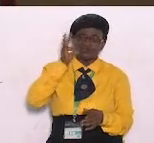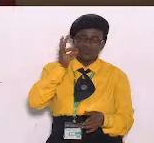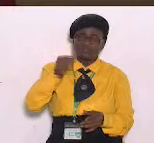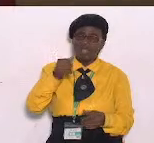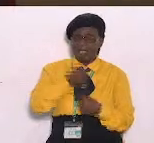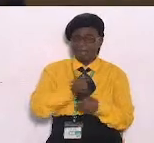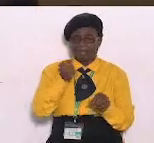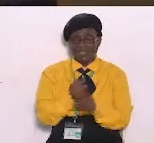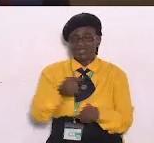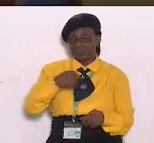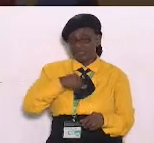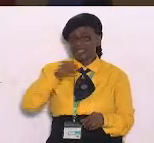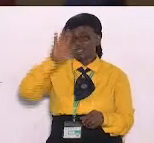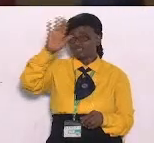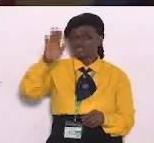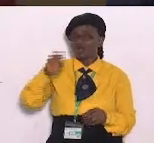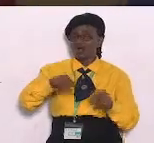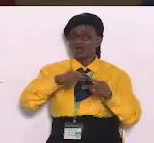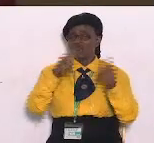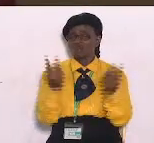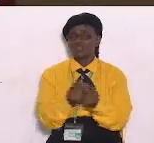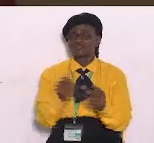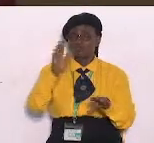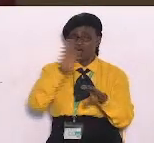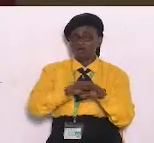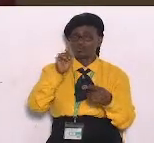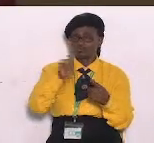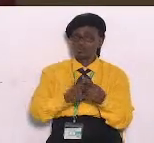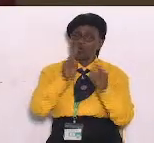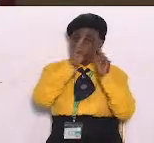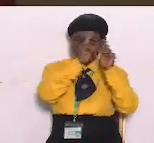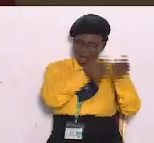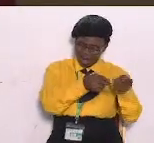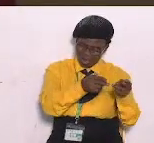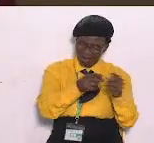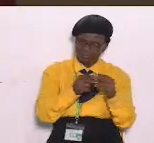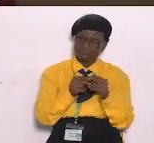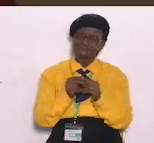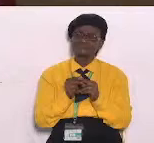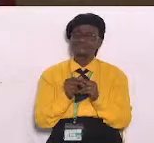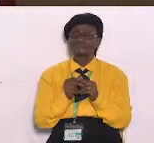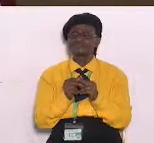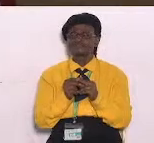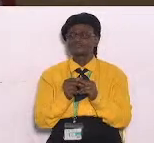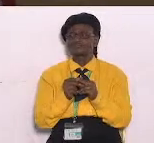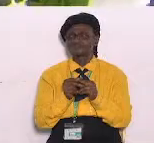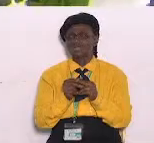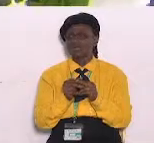t'honorer transforme-moi en un vas d'honneur